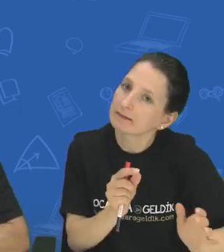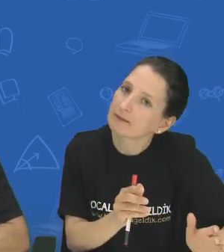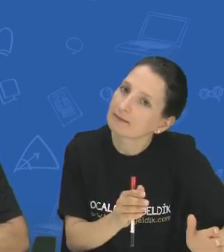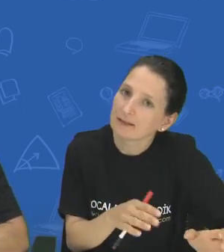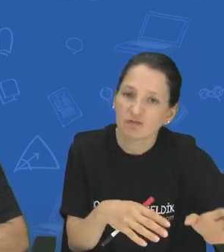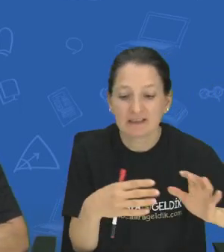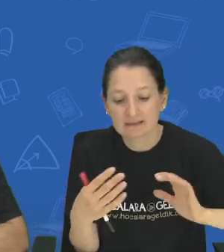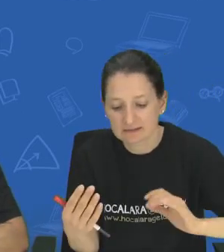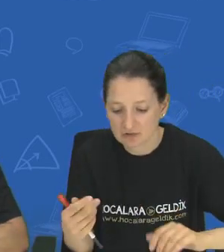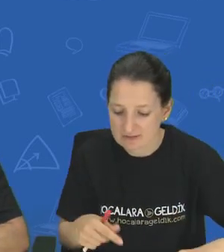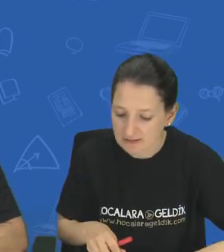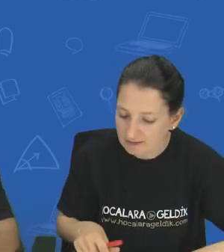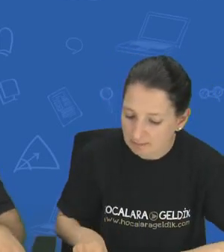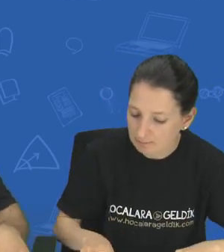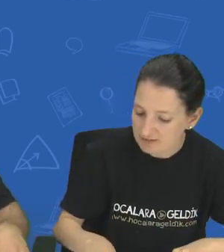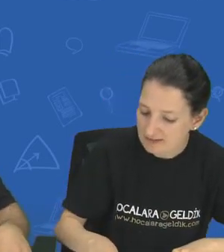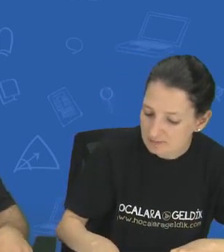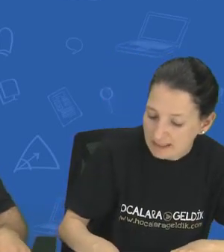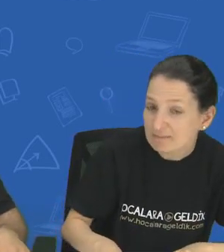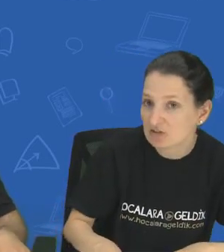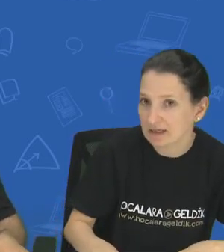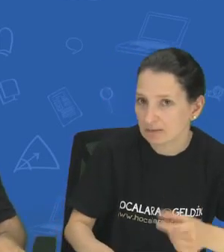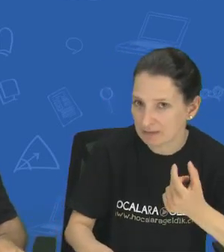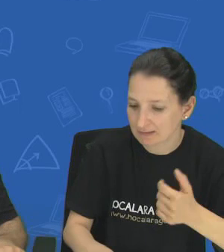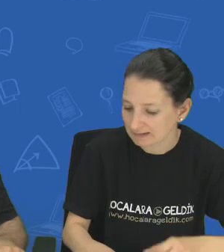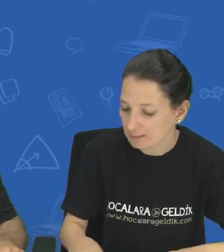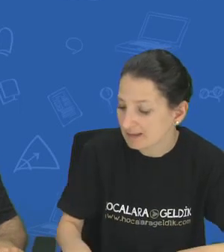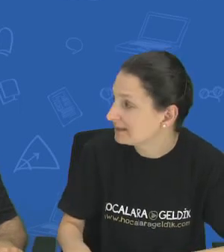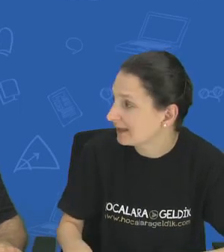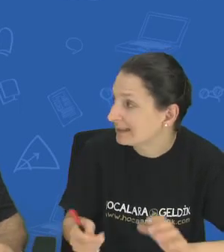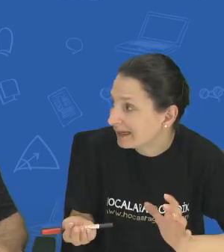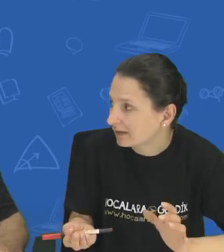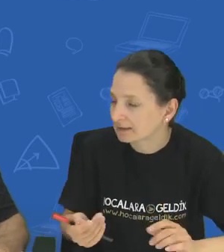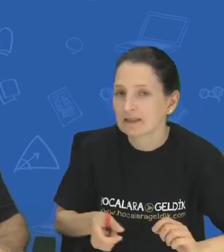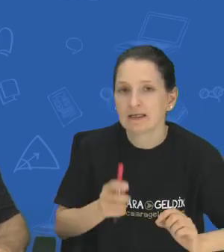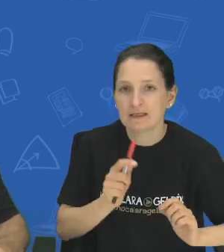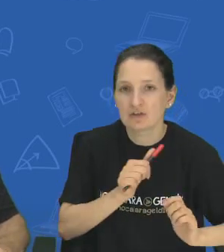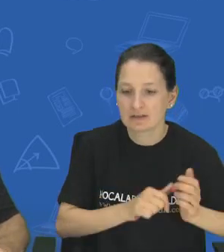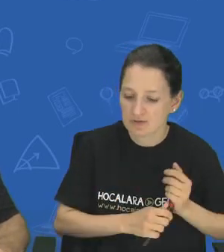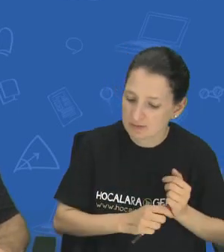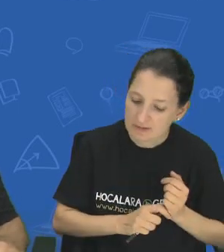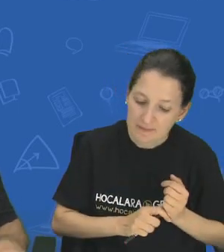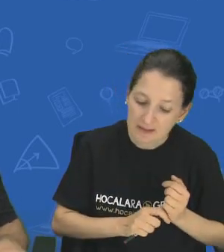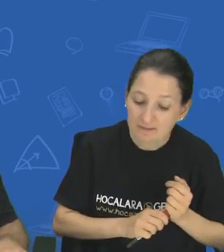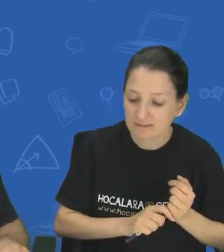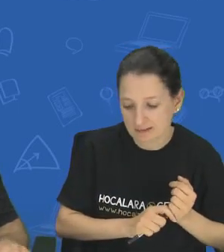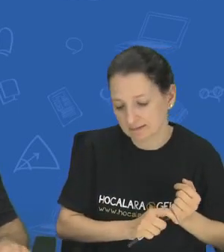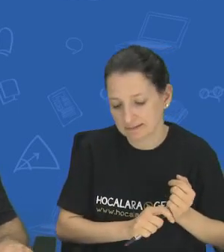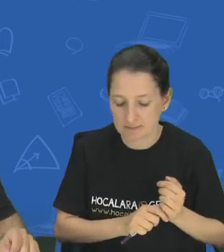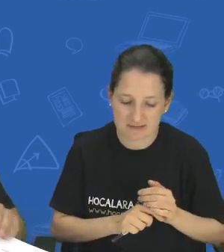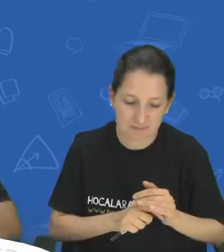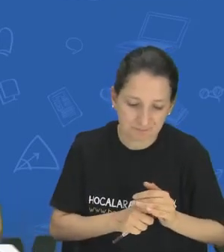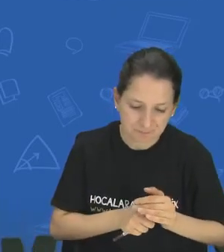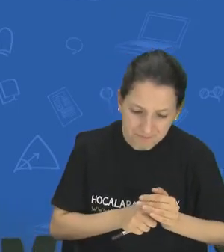Yani hangi maddeden ve ne kadar içerisinde var bakmamız lazım. Hem nicel miktar hem de nitel ne var? İncelediğimiz bir alt